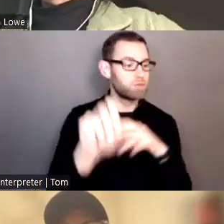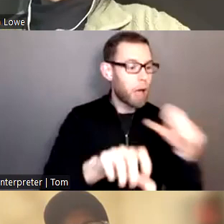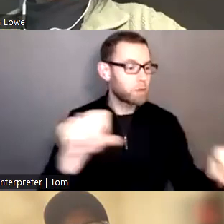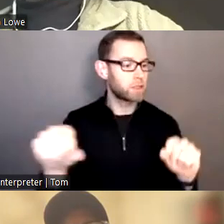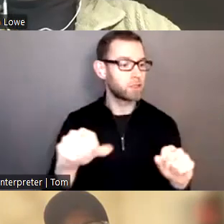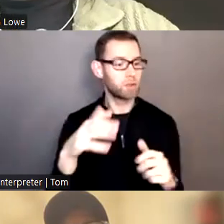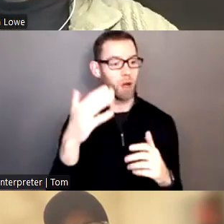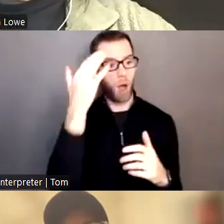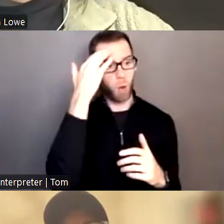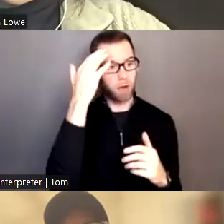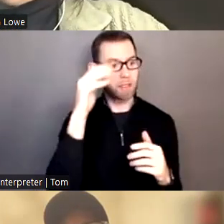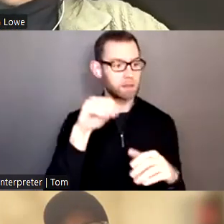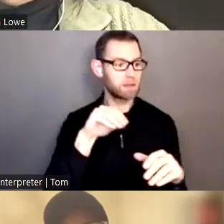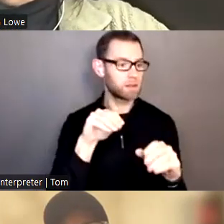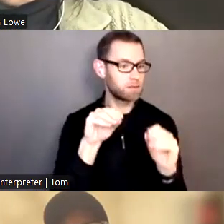participer.